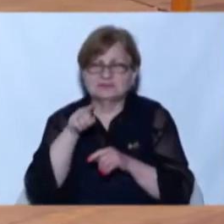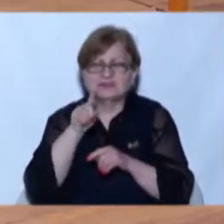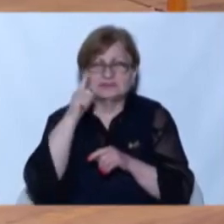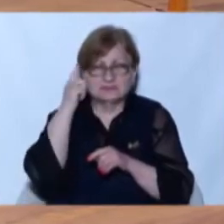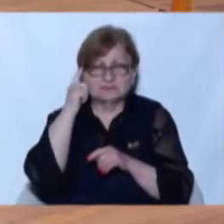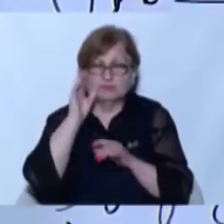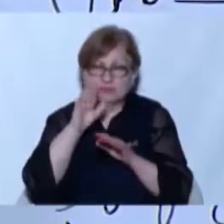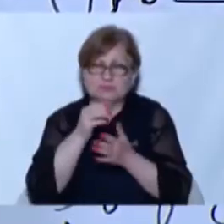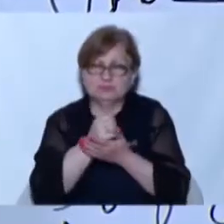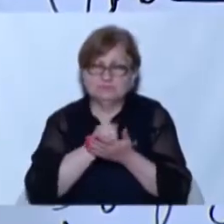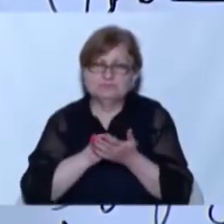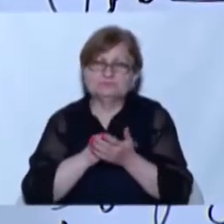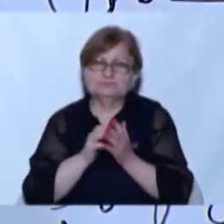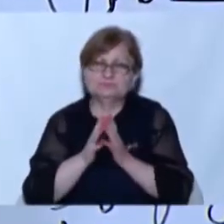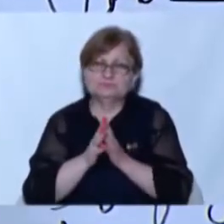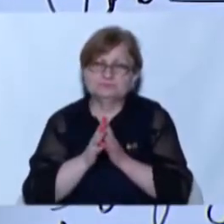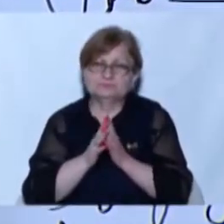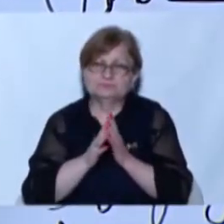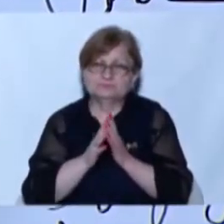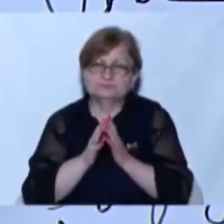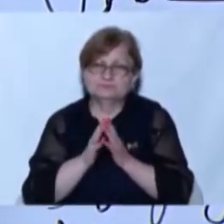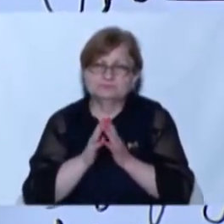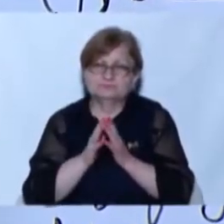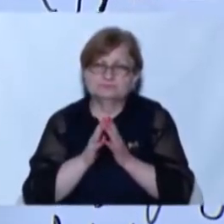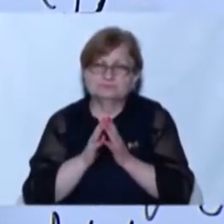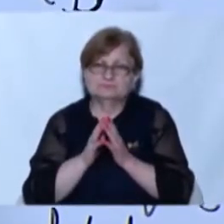მოხაზეთ რუკის სახით და